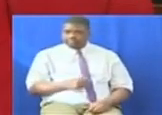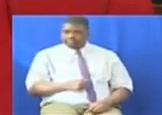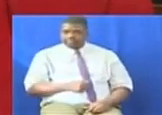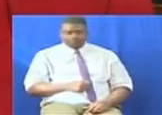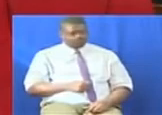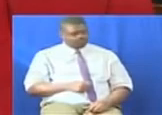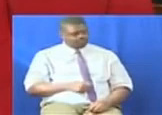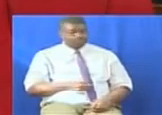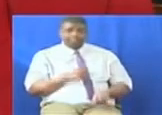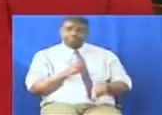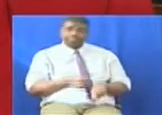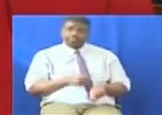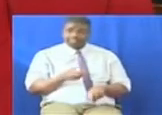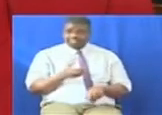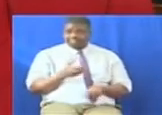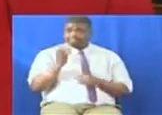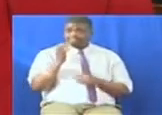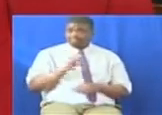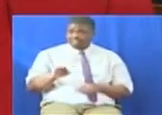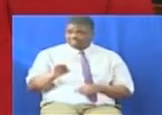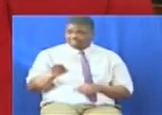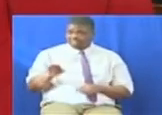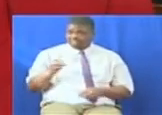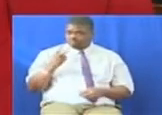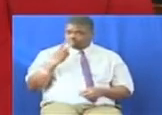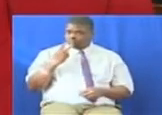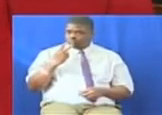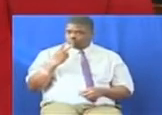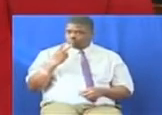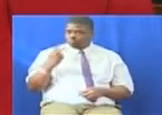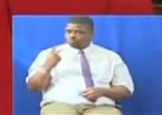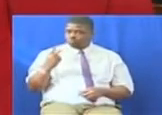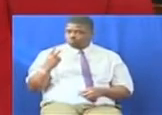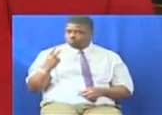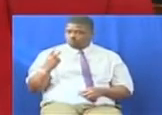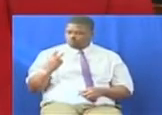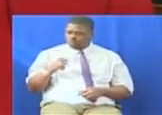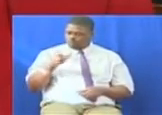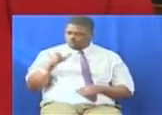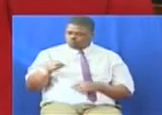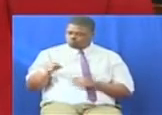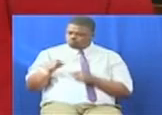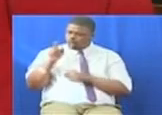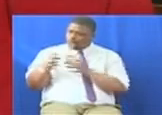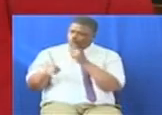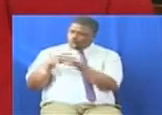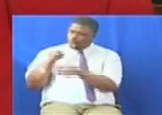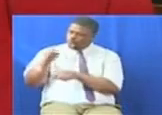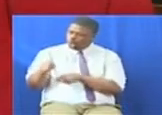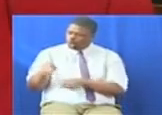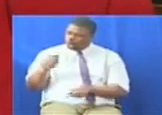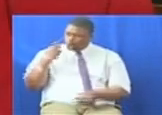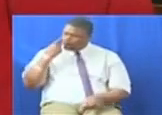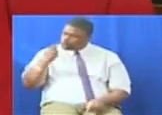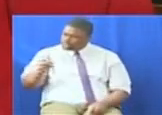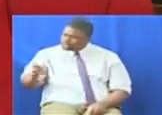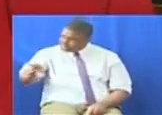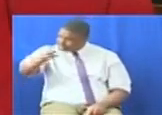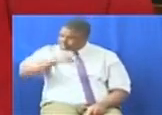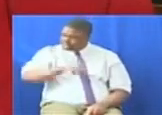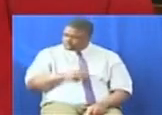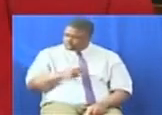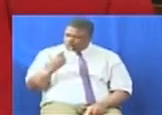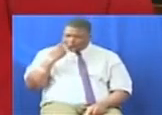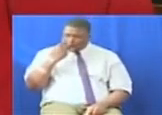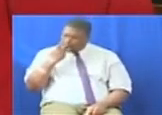Na wakati fulani unaweza watu wakaanza kukulaumu, mbona huyu haoni? Lakini kumbe na